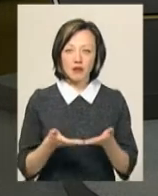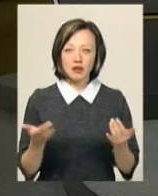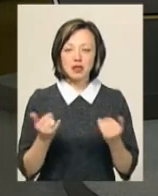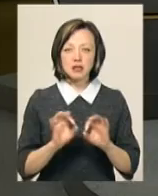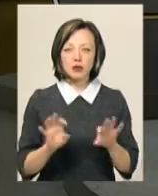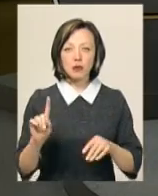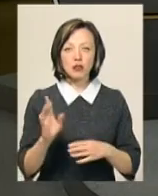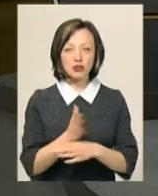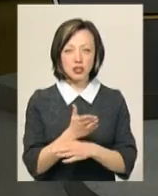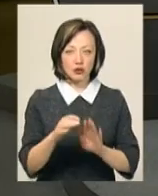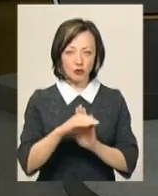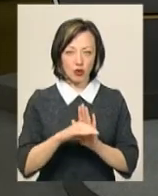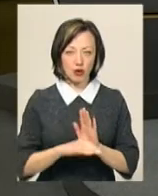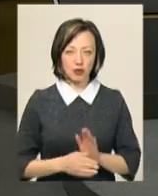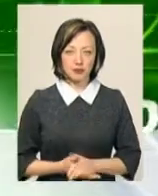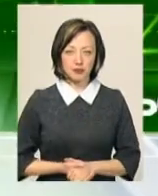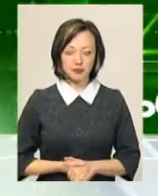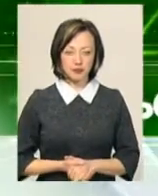анонс першої частини програми.